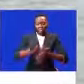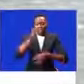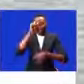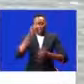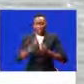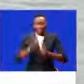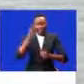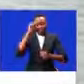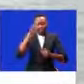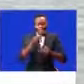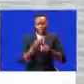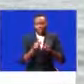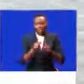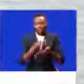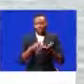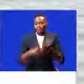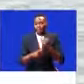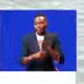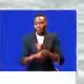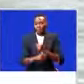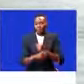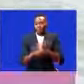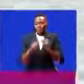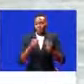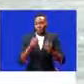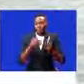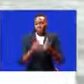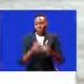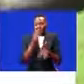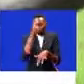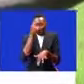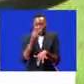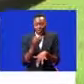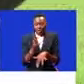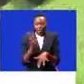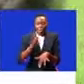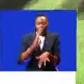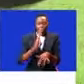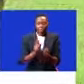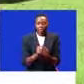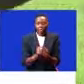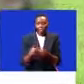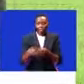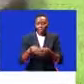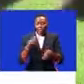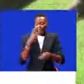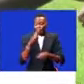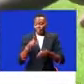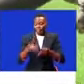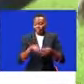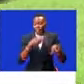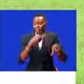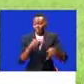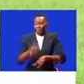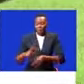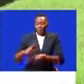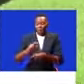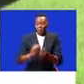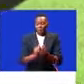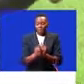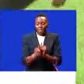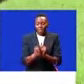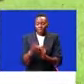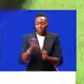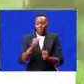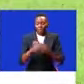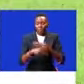mane chune pi maolore ka jodola pi ni biro makata kineno ndara makoyo ineno ndara makoro los kane kwadi ubi ka